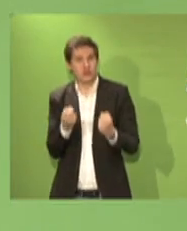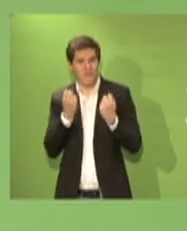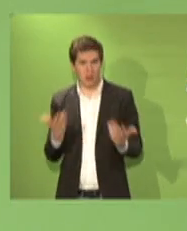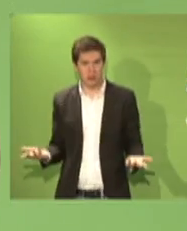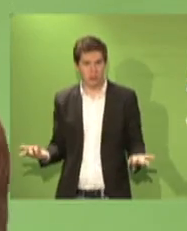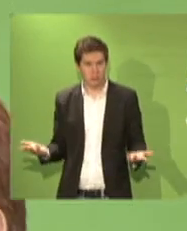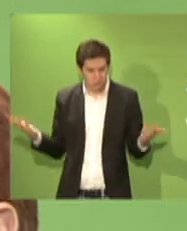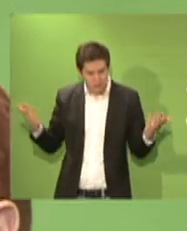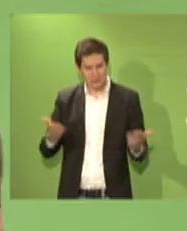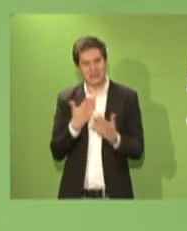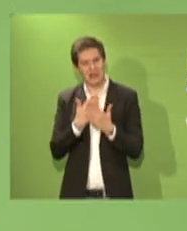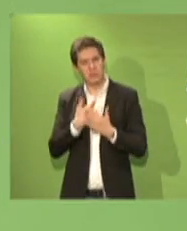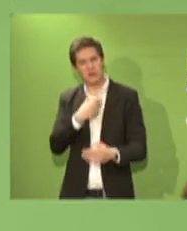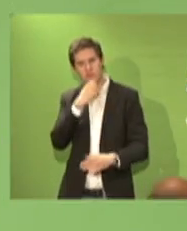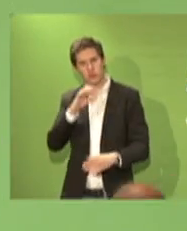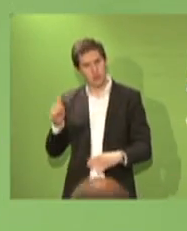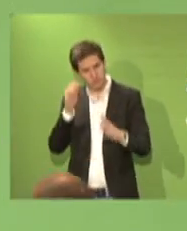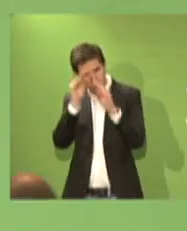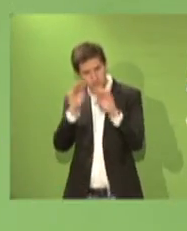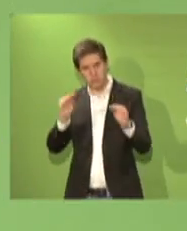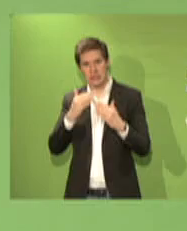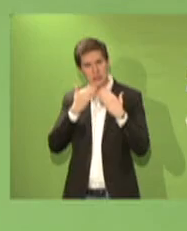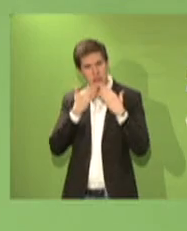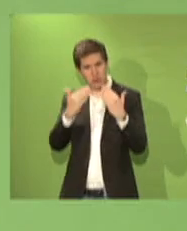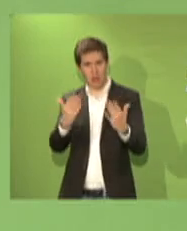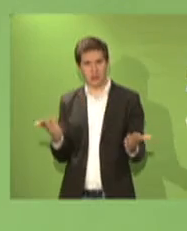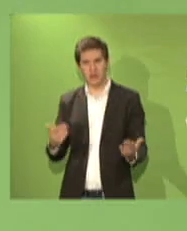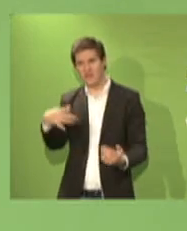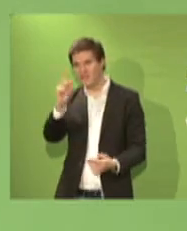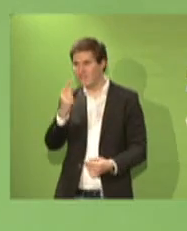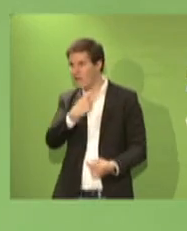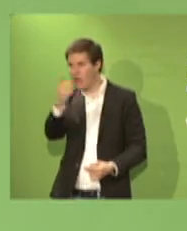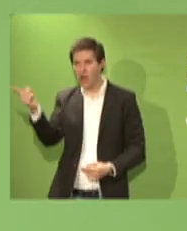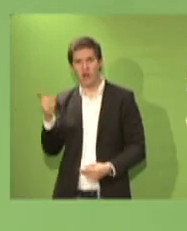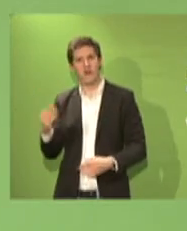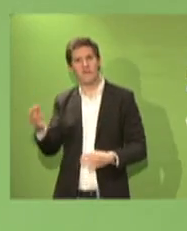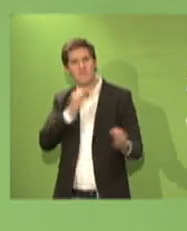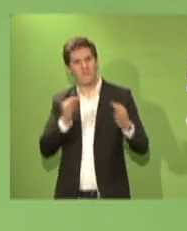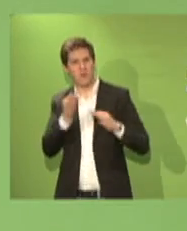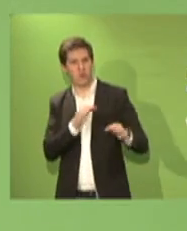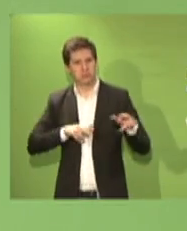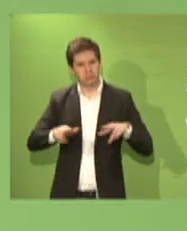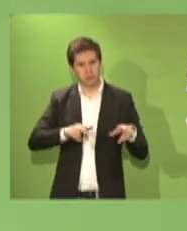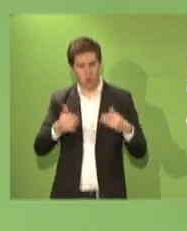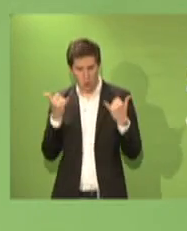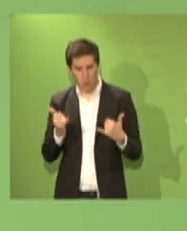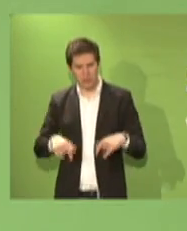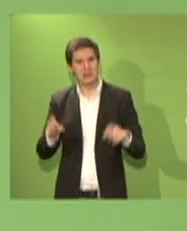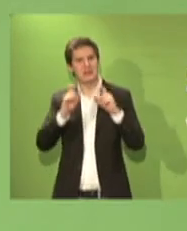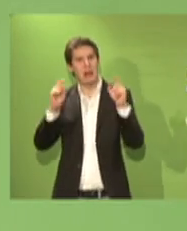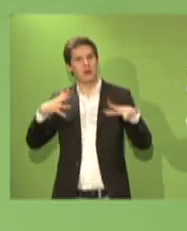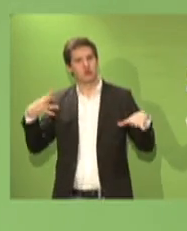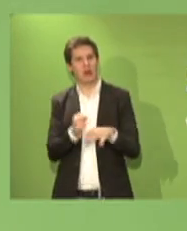deswegen sage ich auch Danke auch an all die, die dafür gesorgt haben, dass wir heute dieses Thema auf